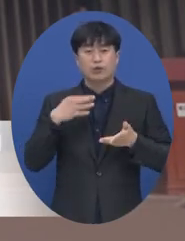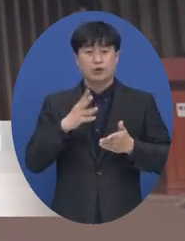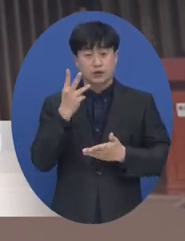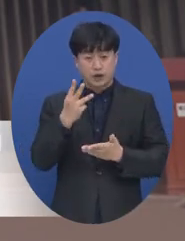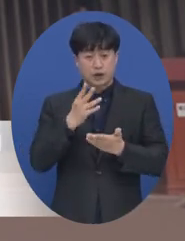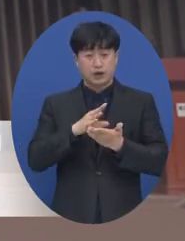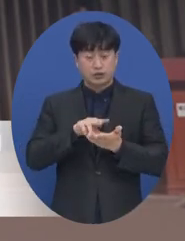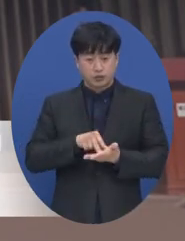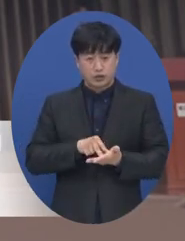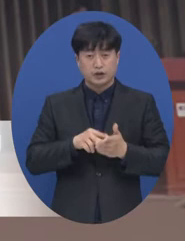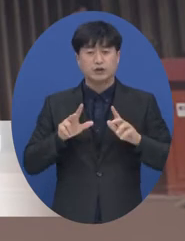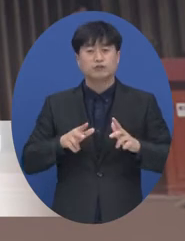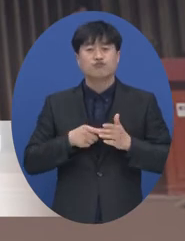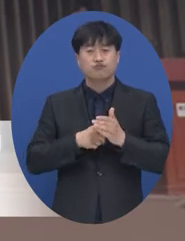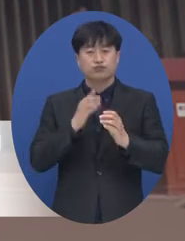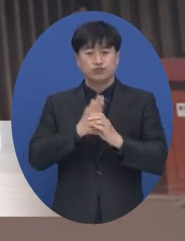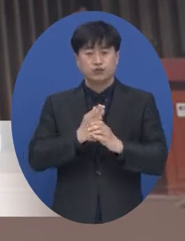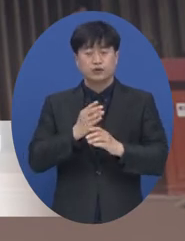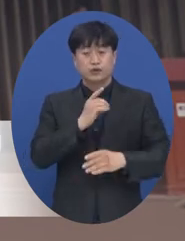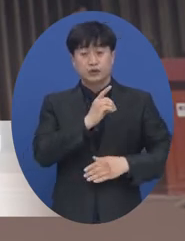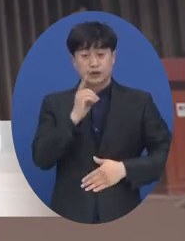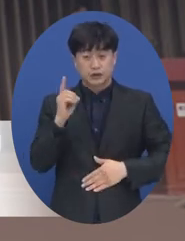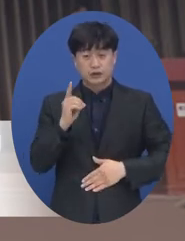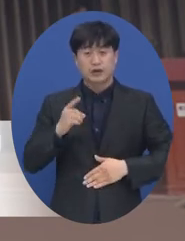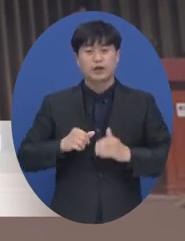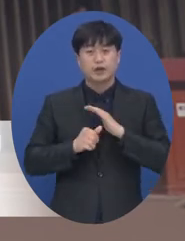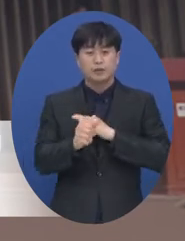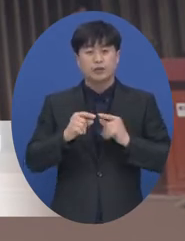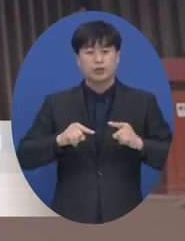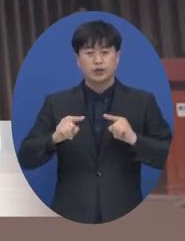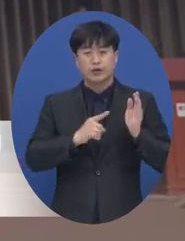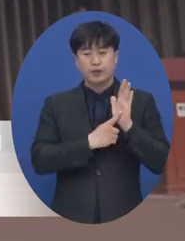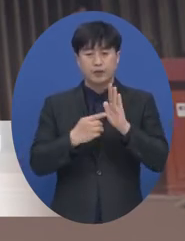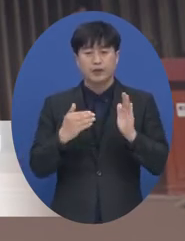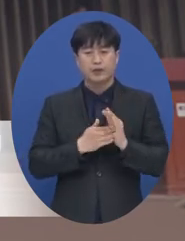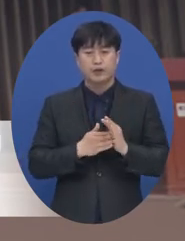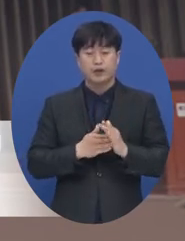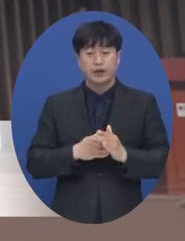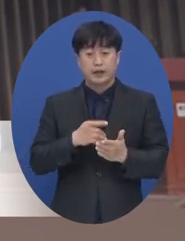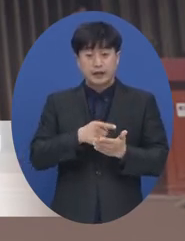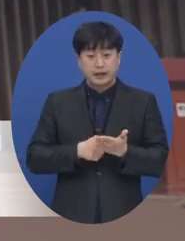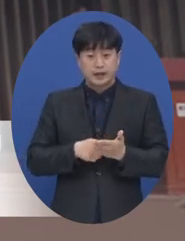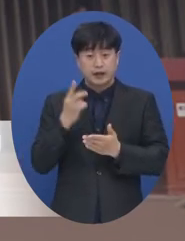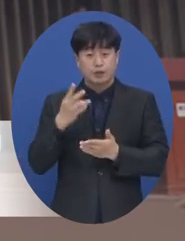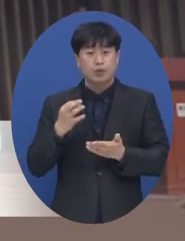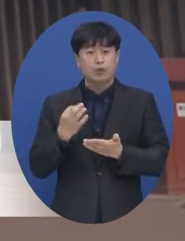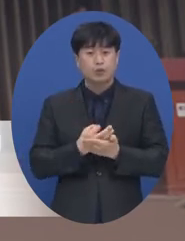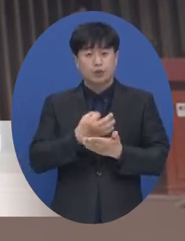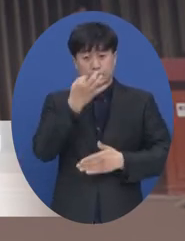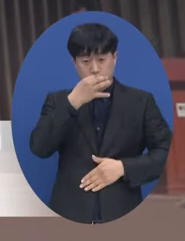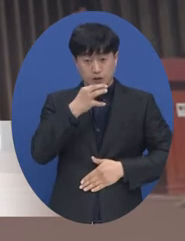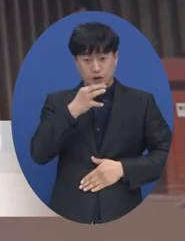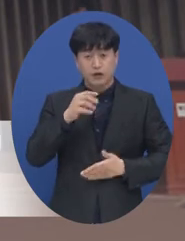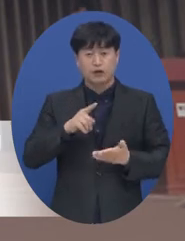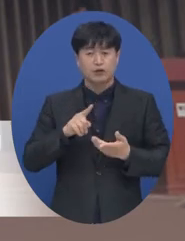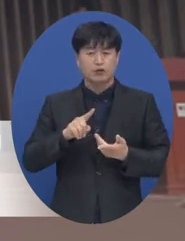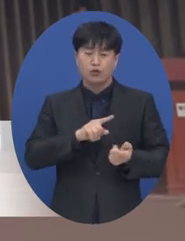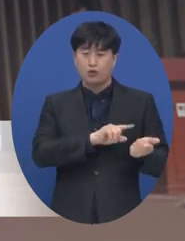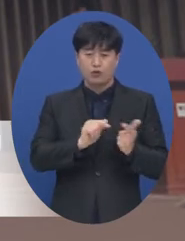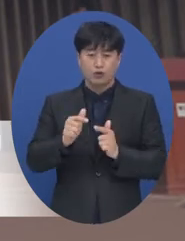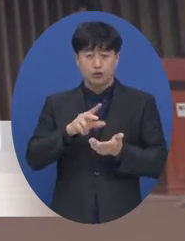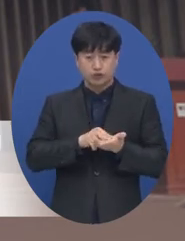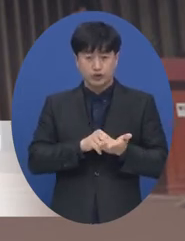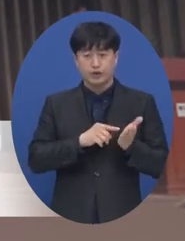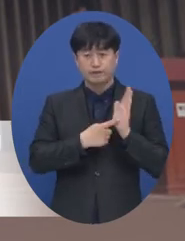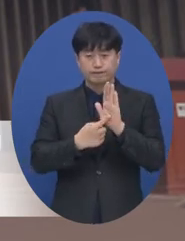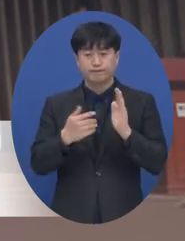가지 주제로 현재 추진 중인 디지털 대표 정책을 발표했습니다. 재난기본소득 효과에 대한 분석 등 흥미로운 주제를 들고